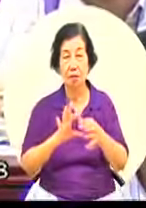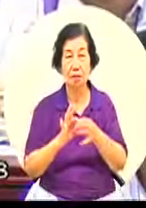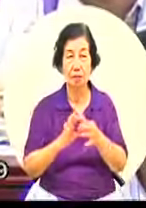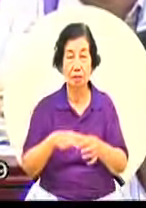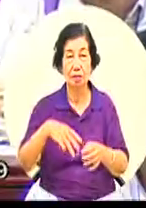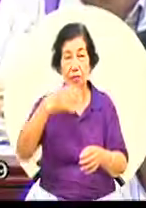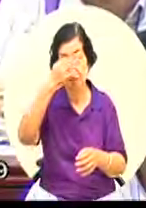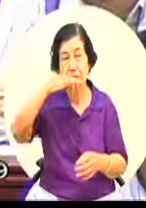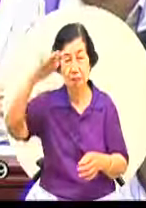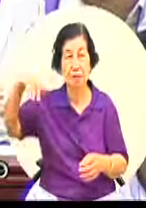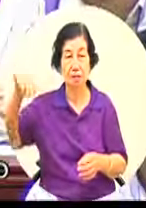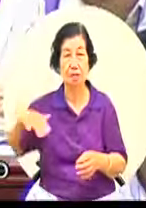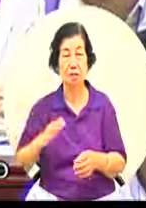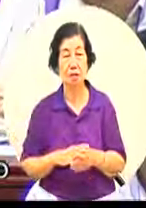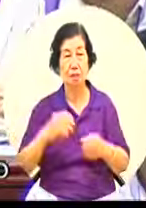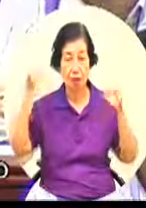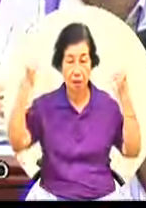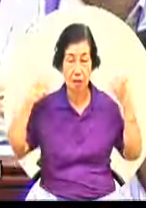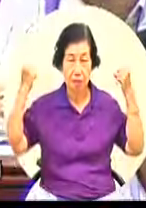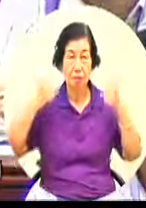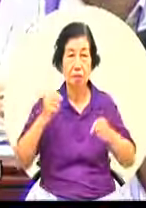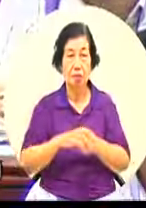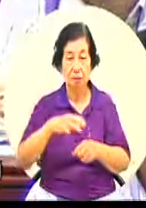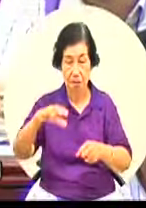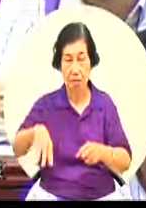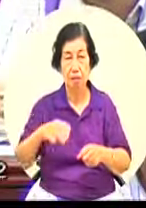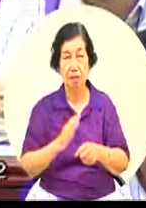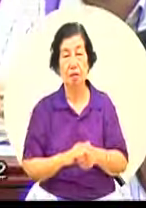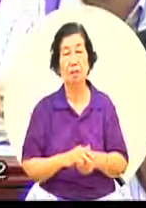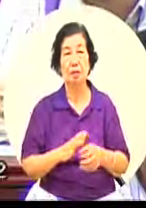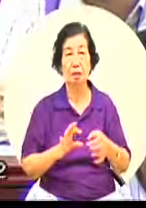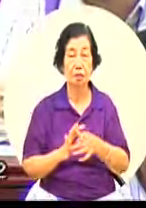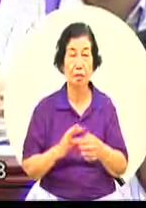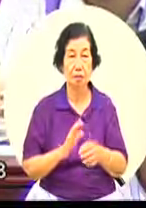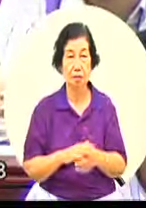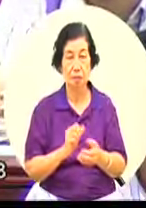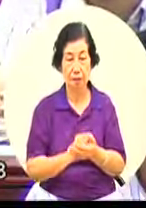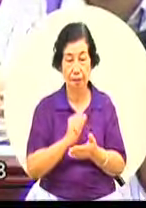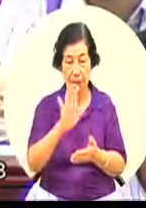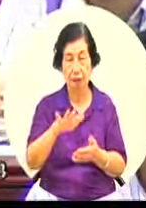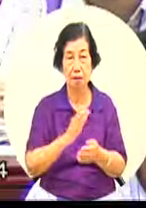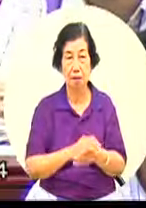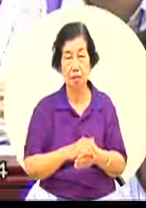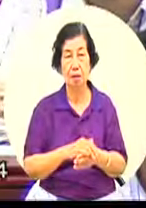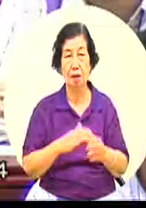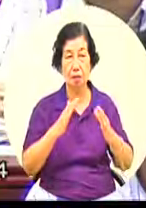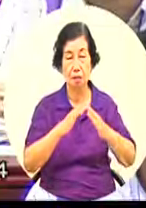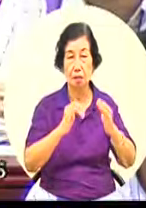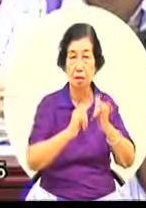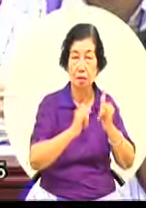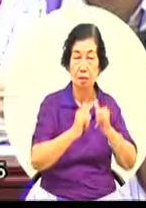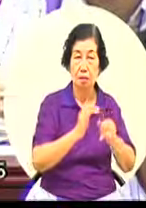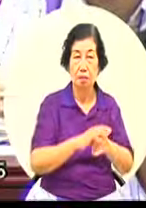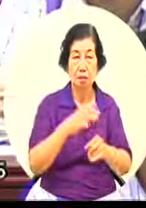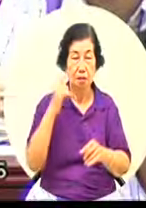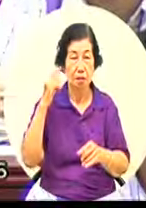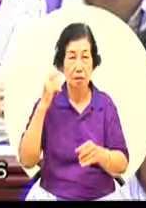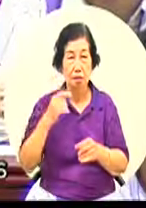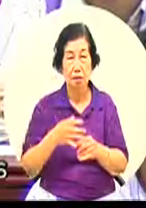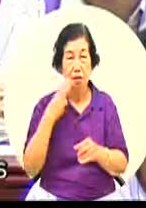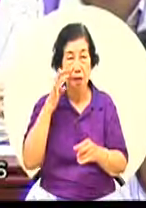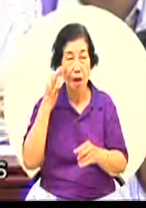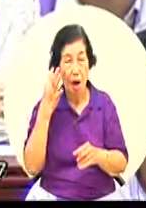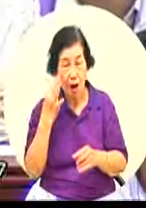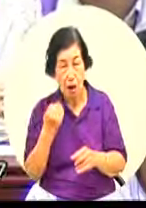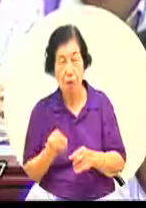事实上，在这边我也跟我们这个所有市民报告一件事情哦。 这几个月我们花了很多时间 是 去思